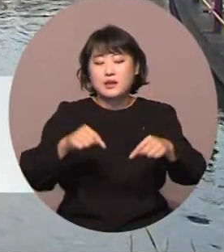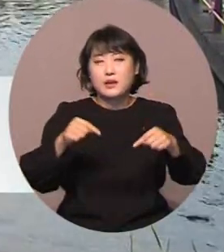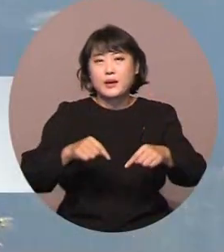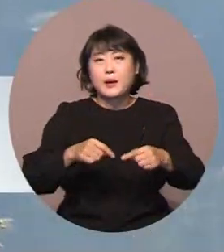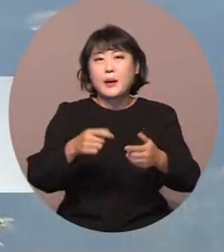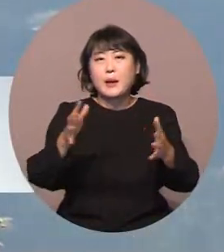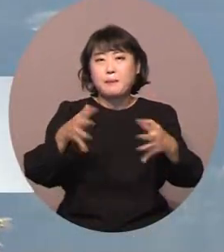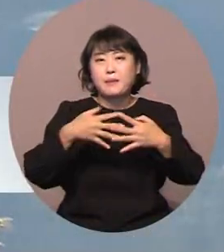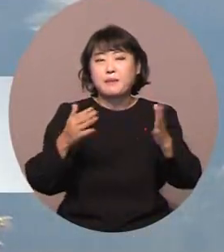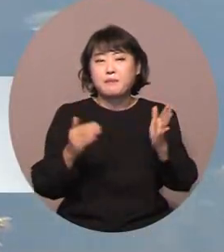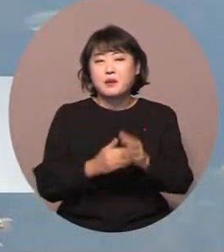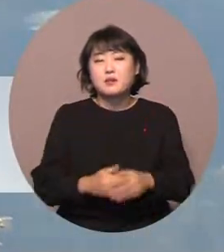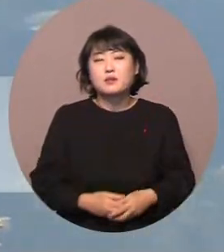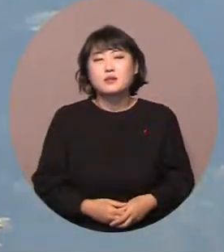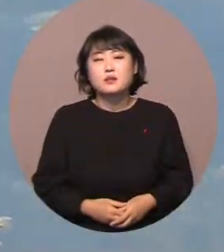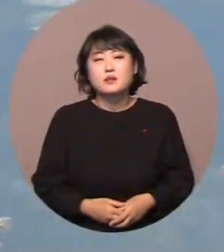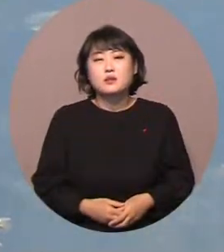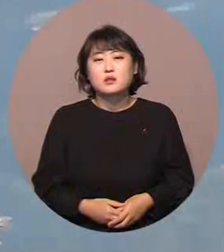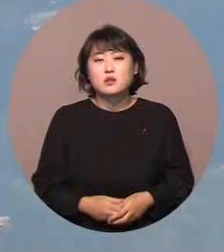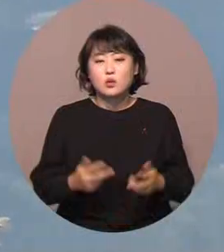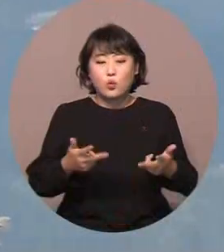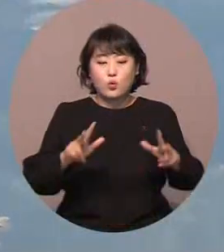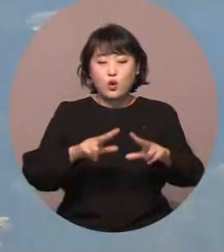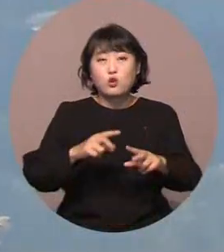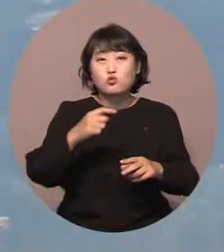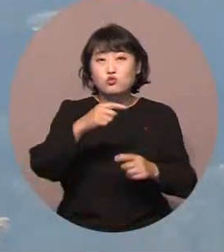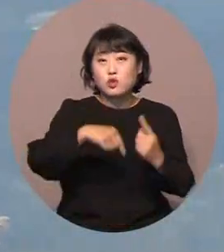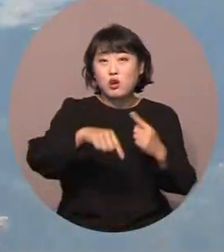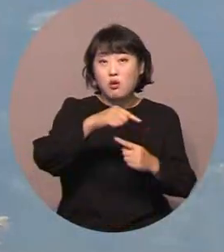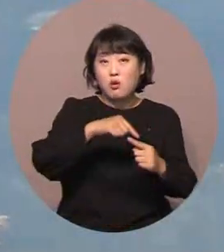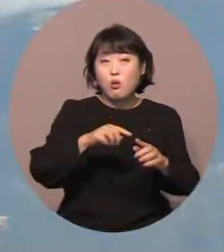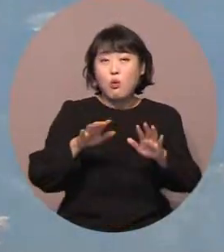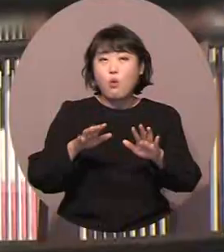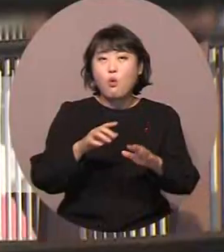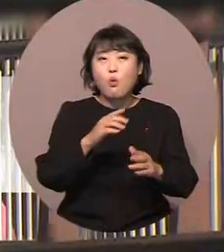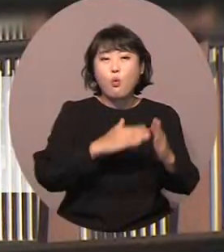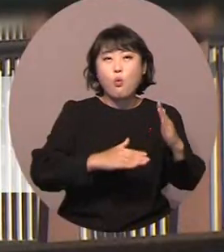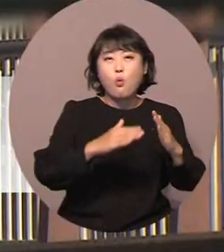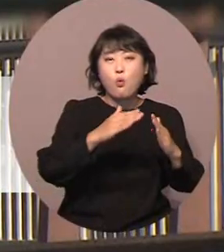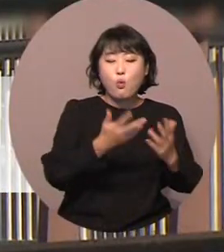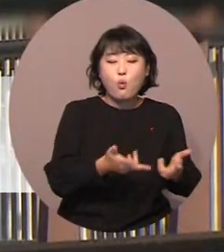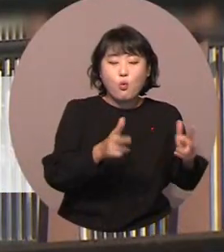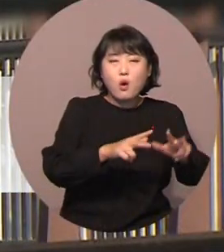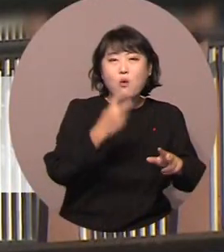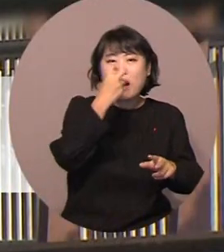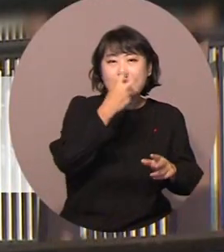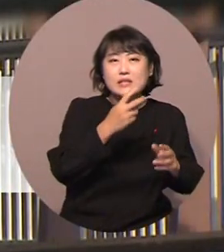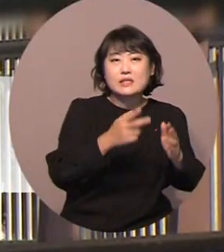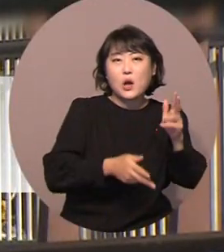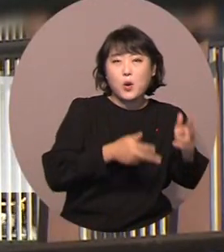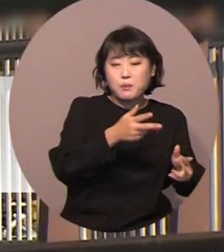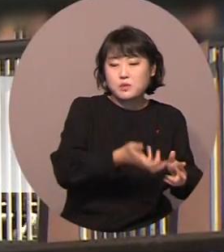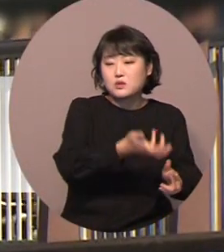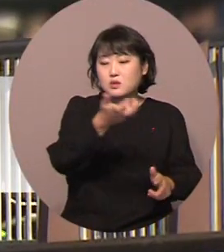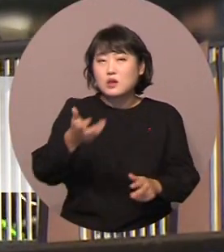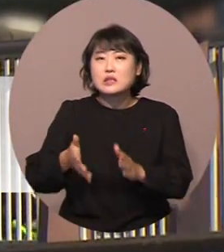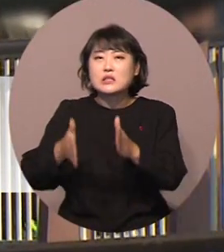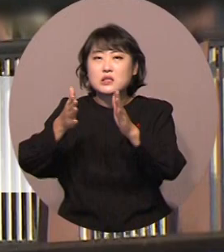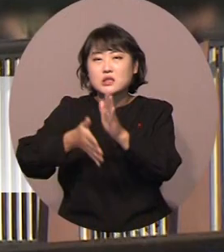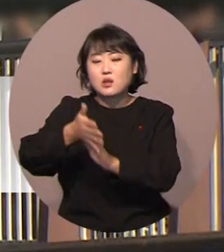최종 합의했습니다 공원의 운영 관리권이 올해부터 공원 관리 사업소에서 시설 관리 공단으로